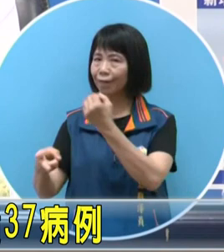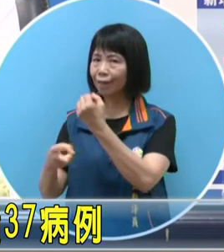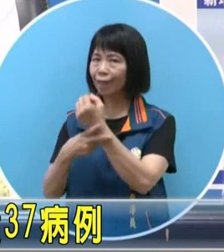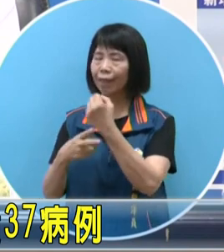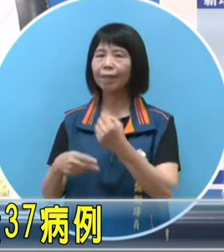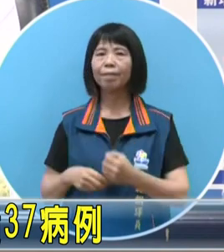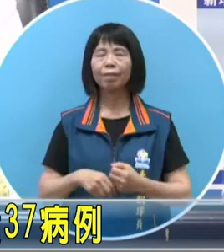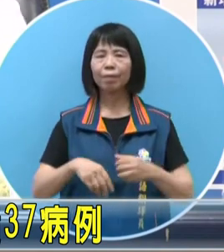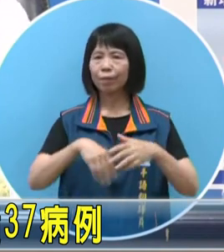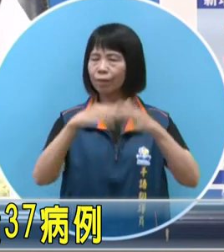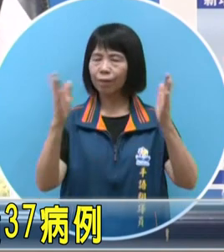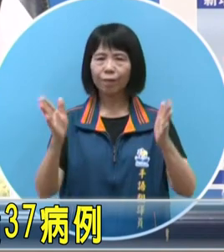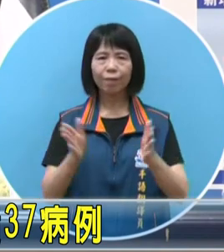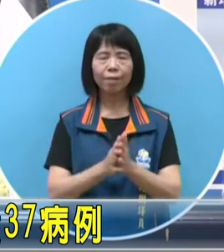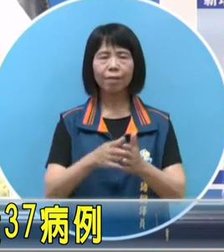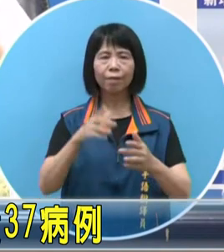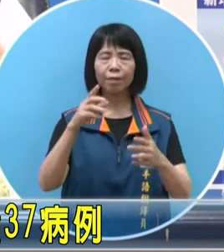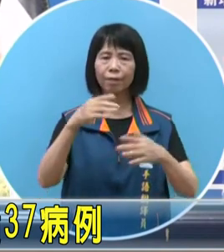的